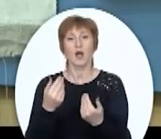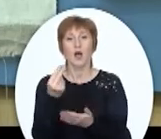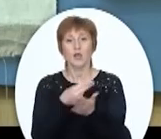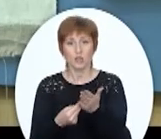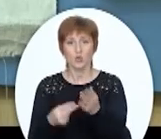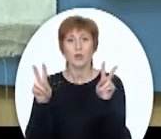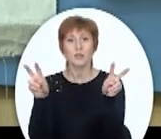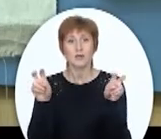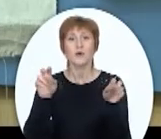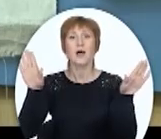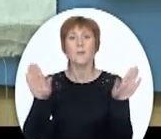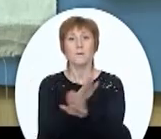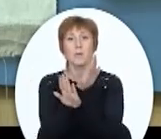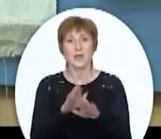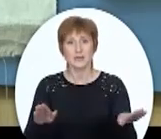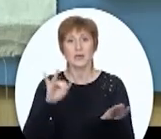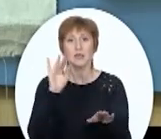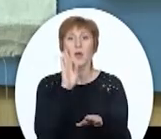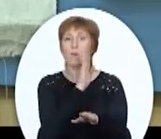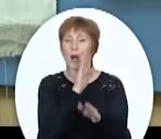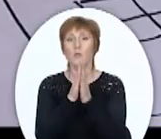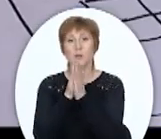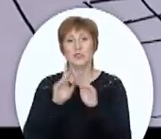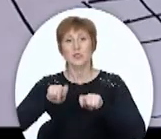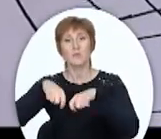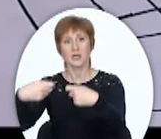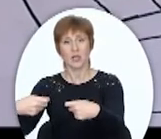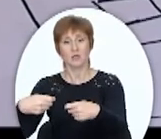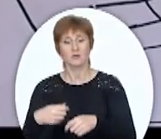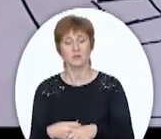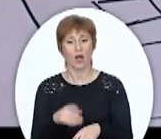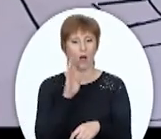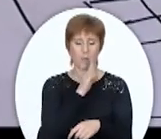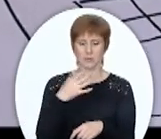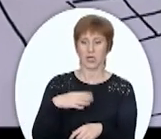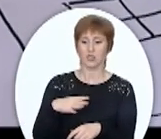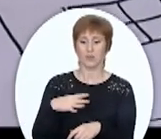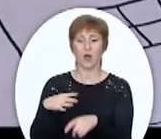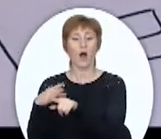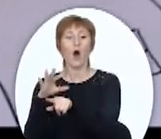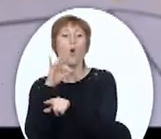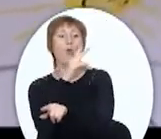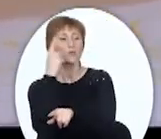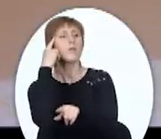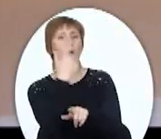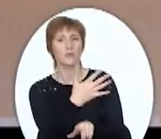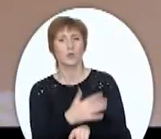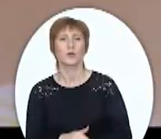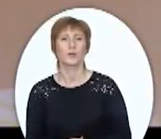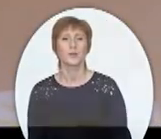рисунок, назвала «Песня», и мама попросила передать. Зачем? Он поймет.